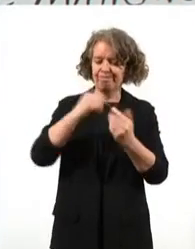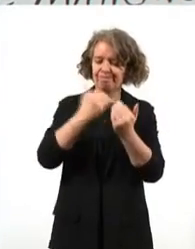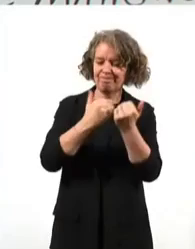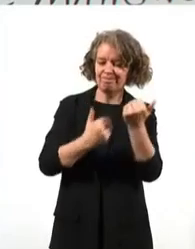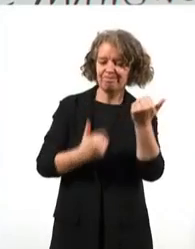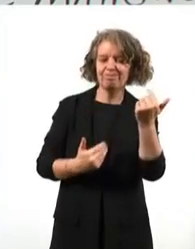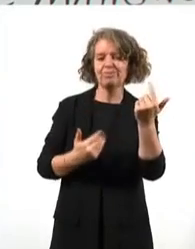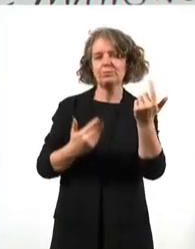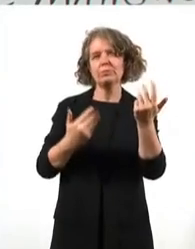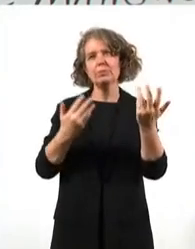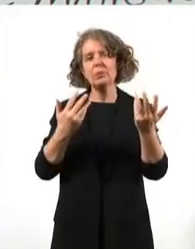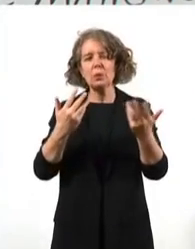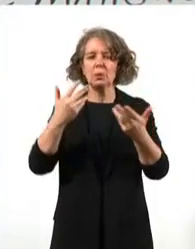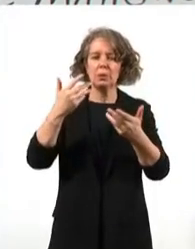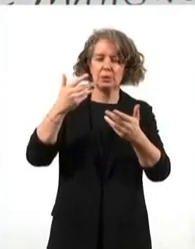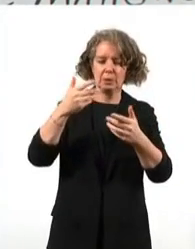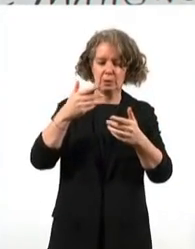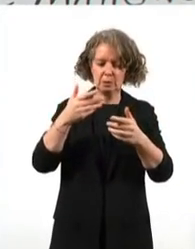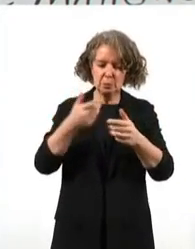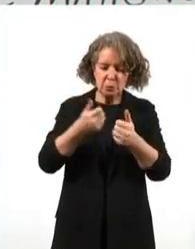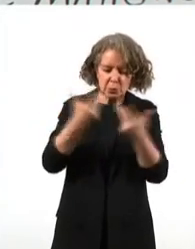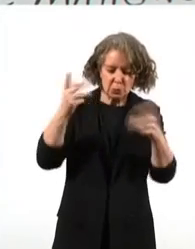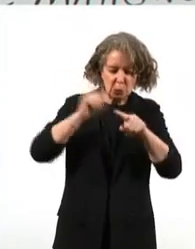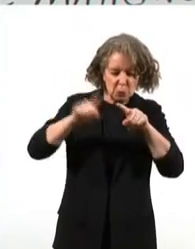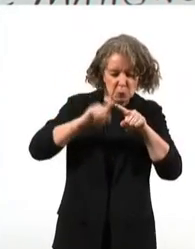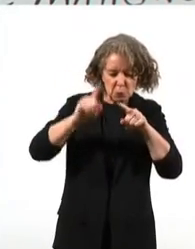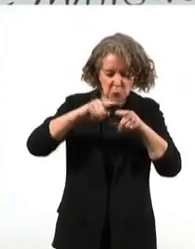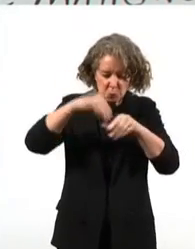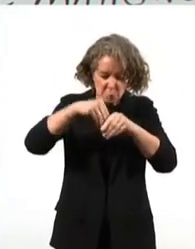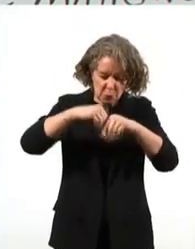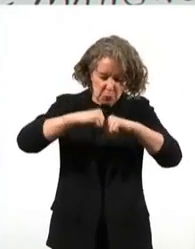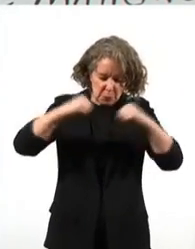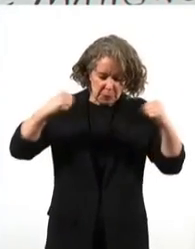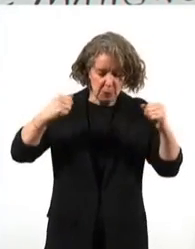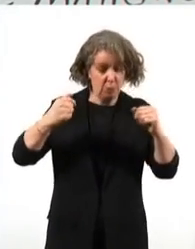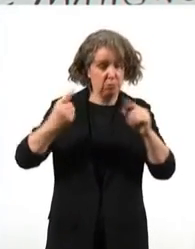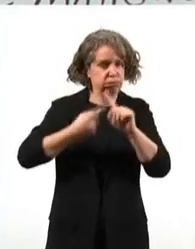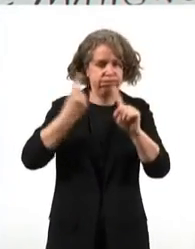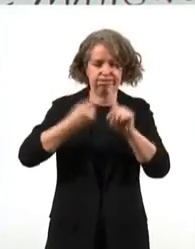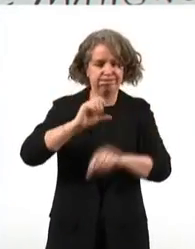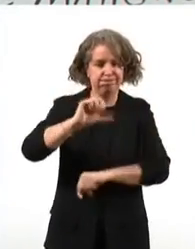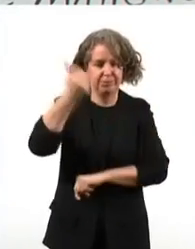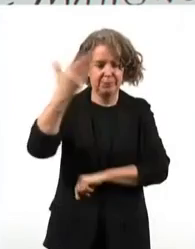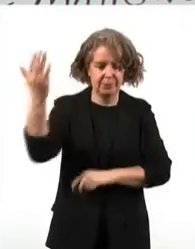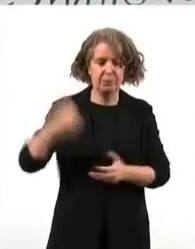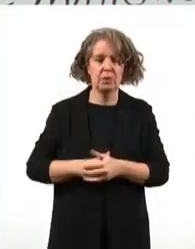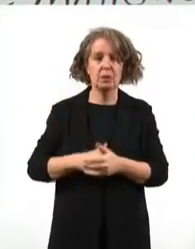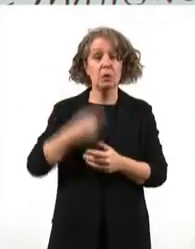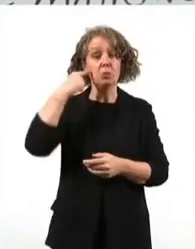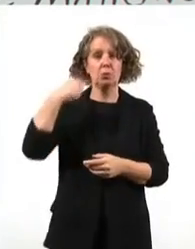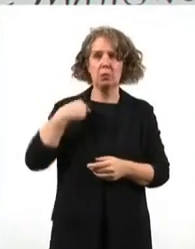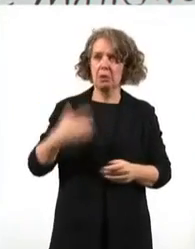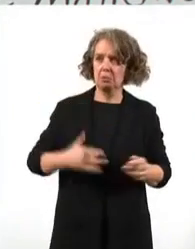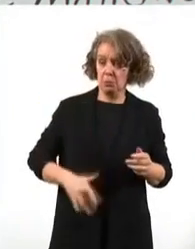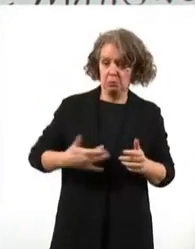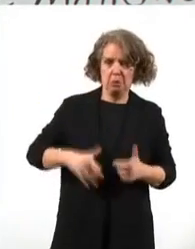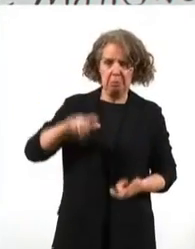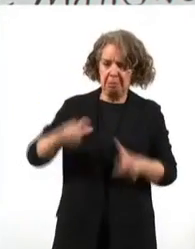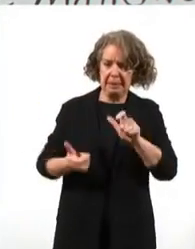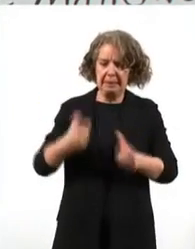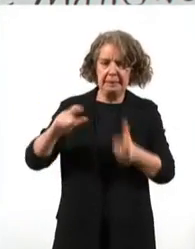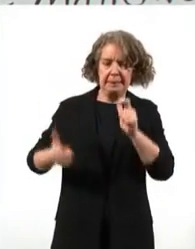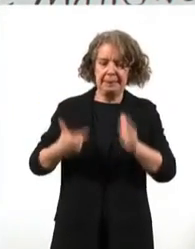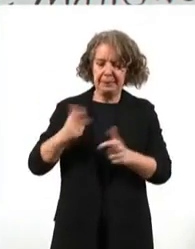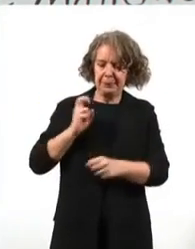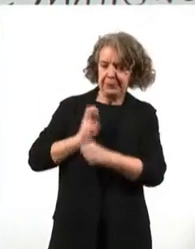multidimensionnels, et essentiel. Moi, je retiens D'abord, la précarité menstruelle, ça fait un moment